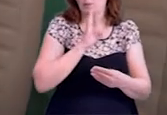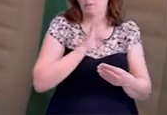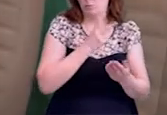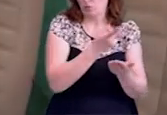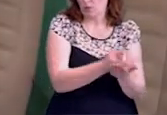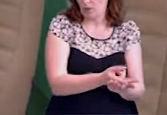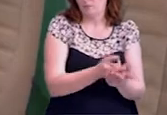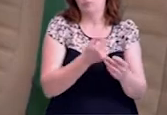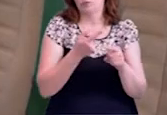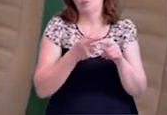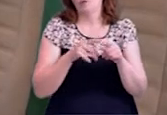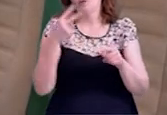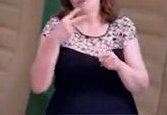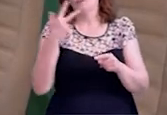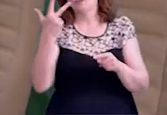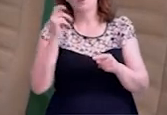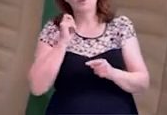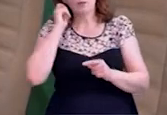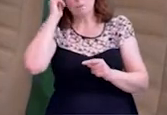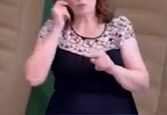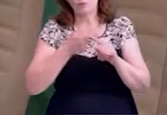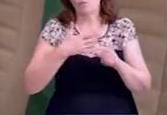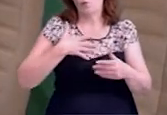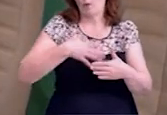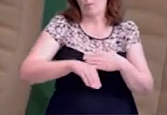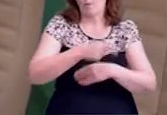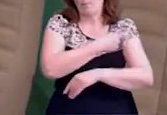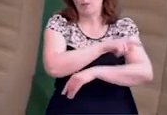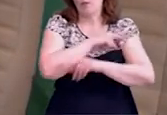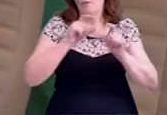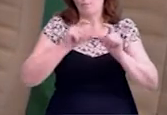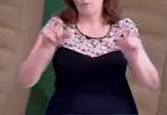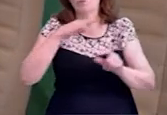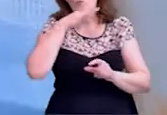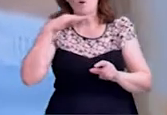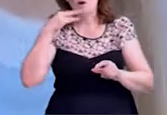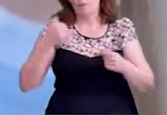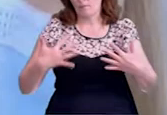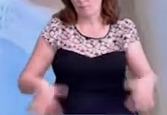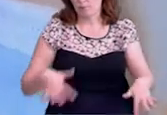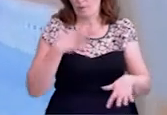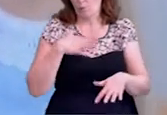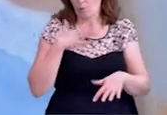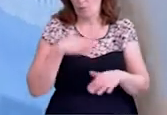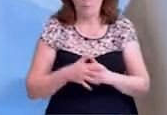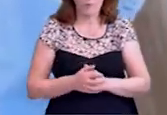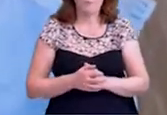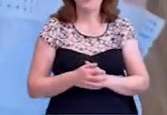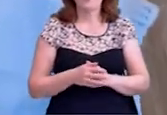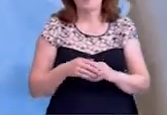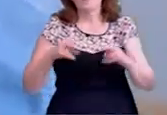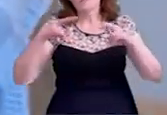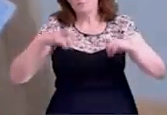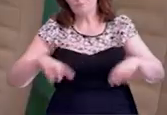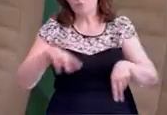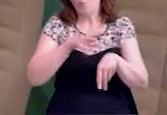стані 23-річну місцеву жительку. Вона померла в лікарні від крововтрати. Правоохоронці призначили низку